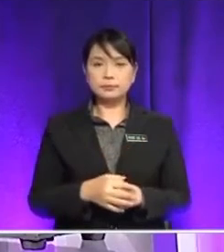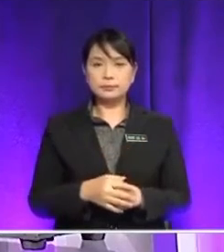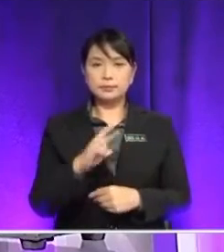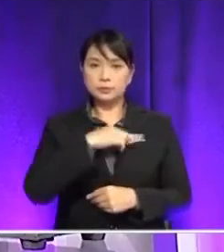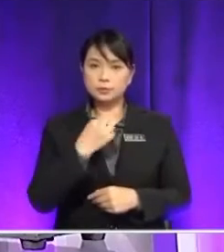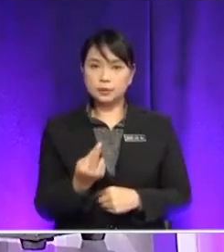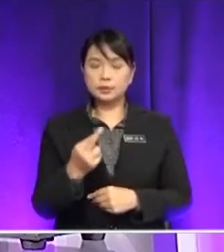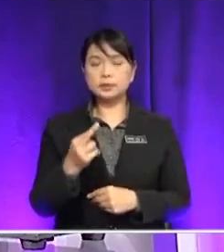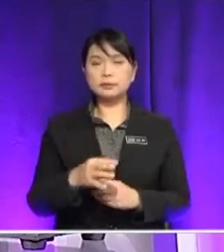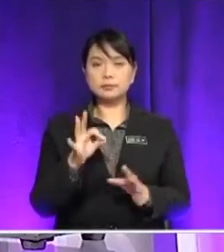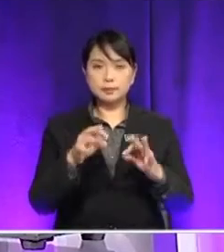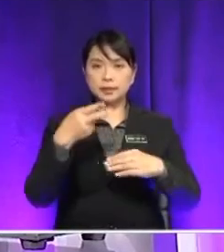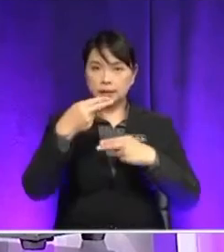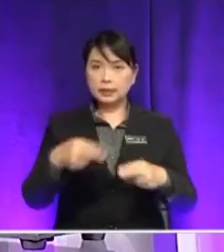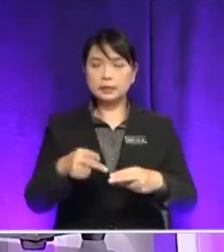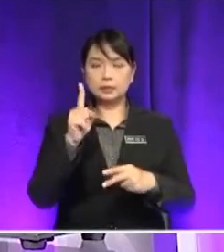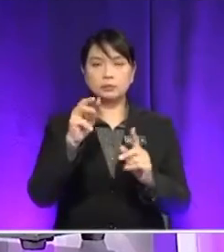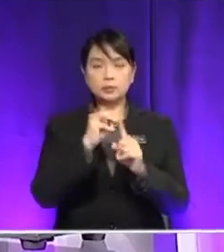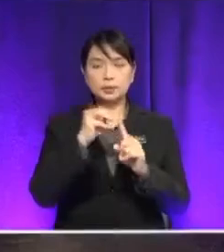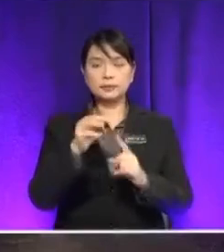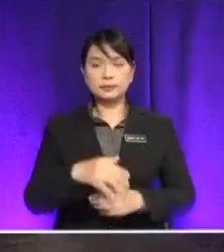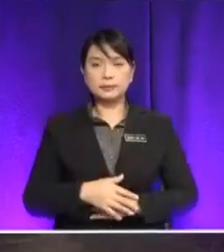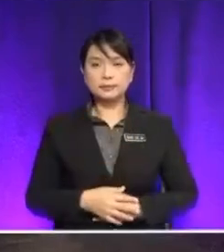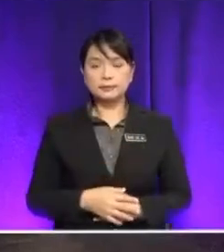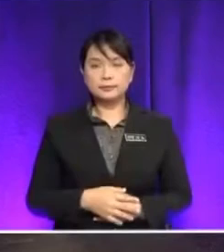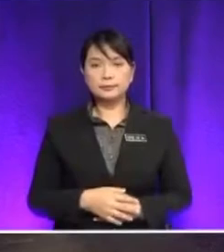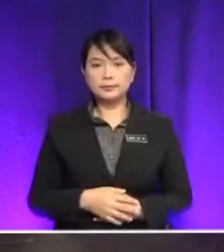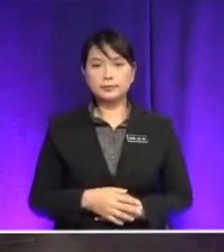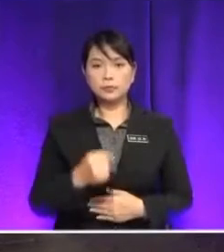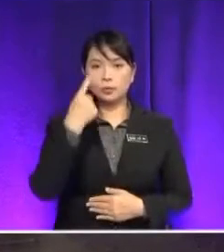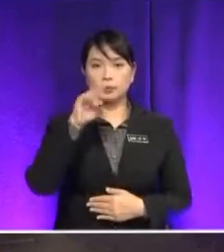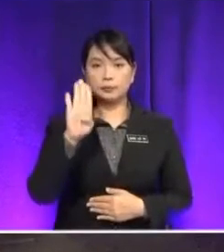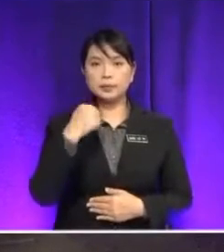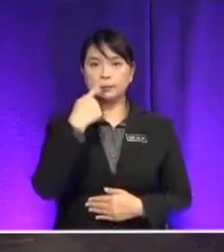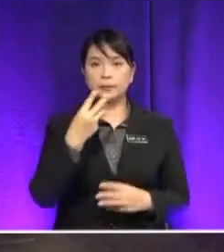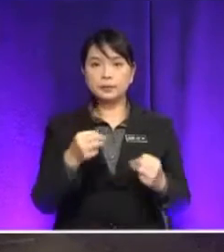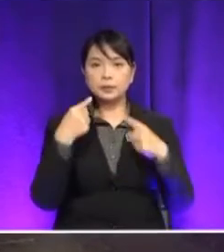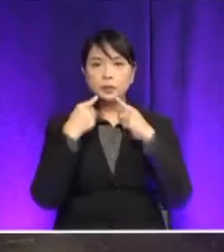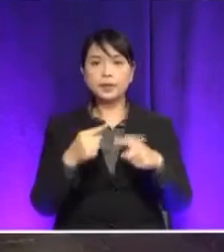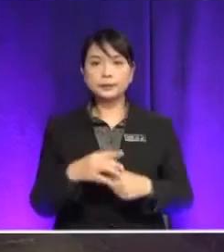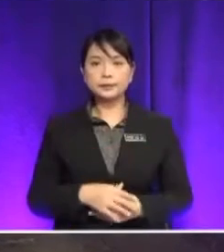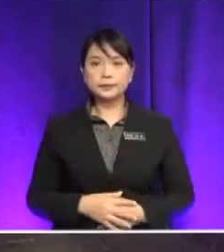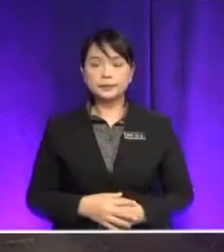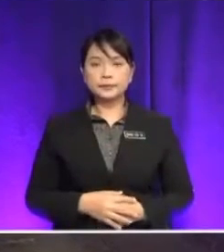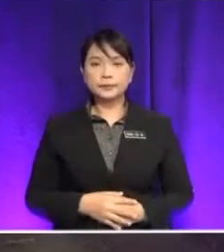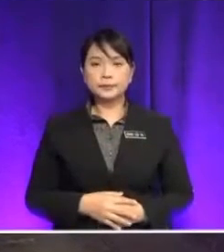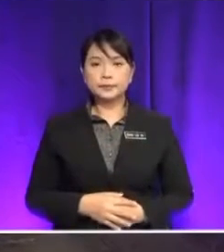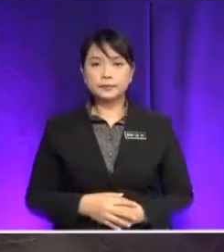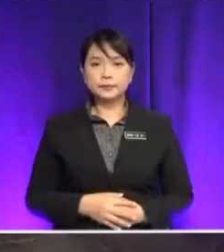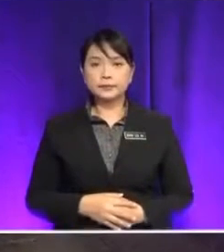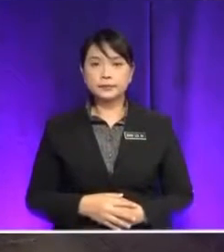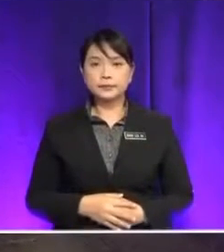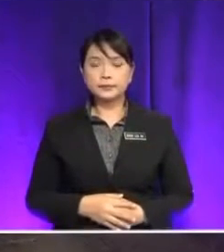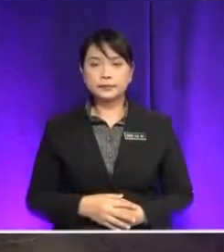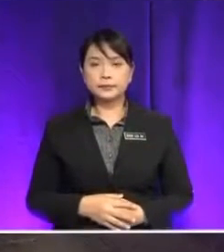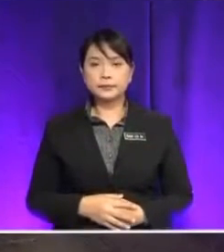Betul tanda pakai plus oke oke seterusnya aku mau kok bisa punya jawa untuk by siapa untuk by